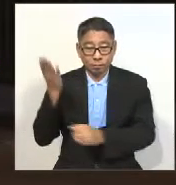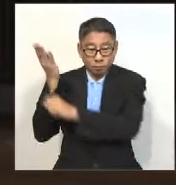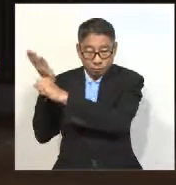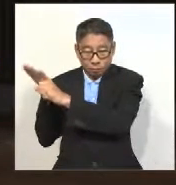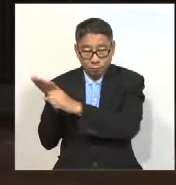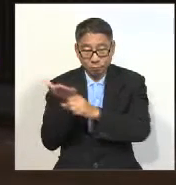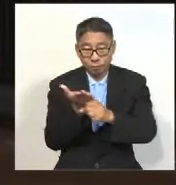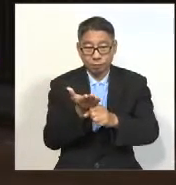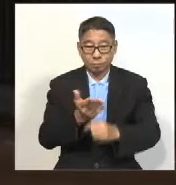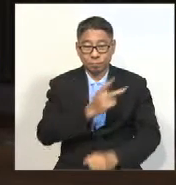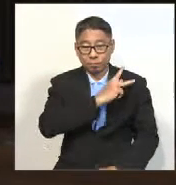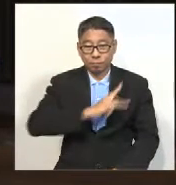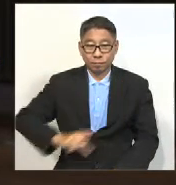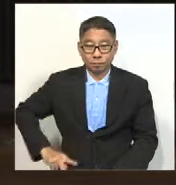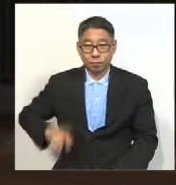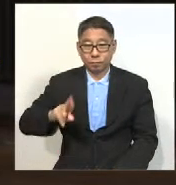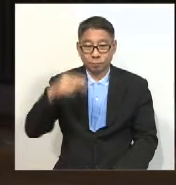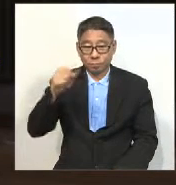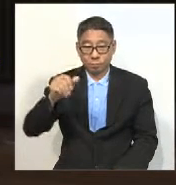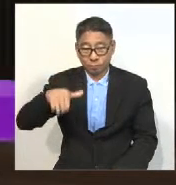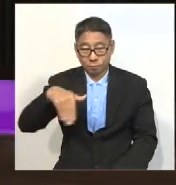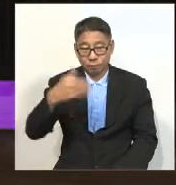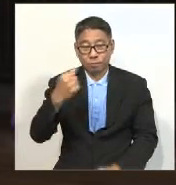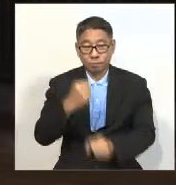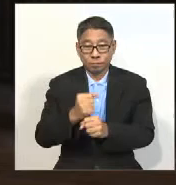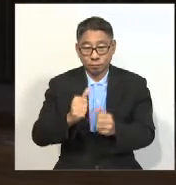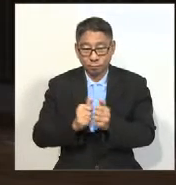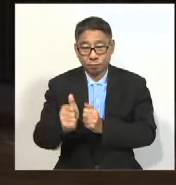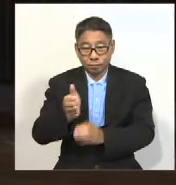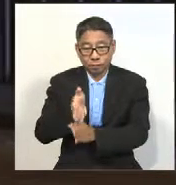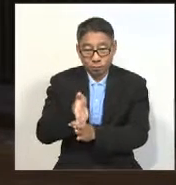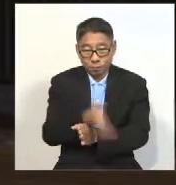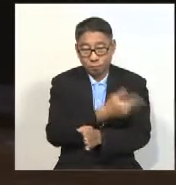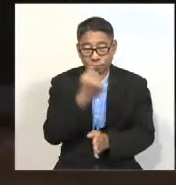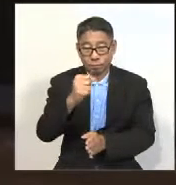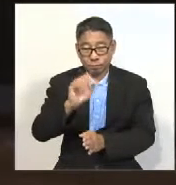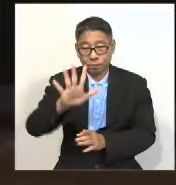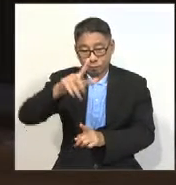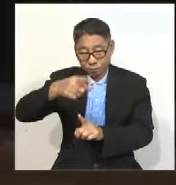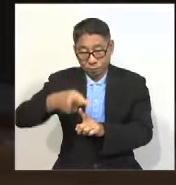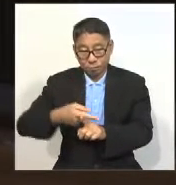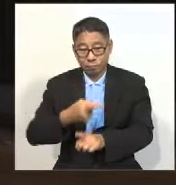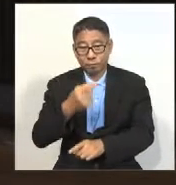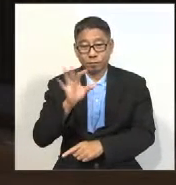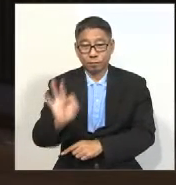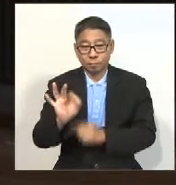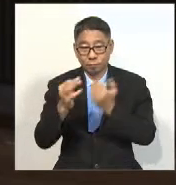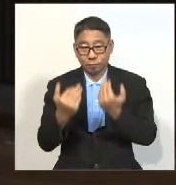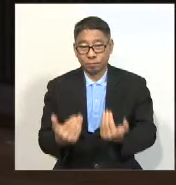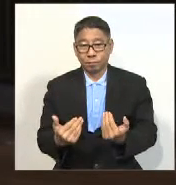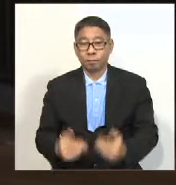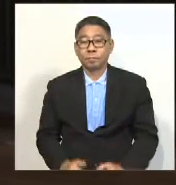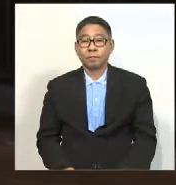ล้าโปรดกระหม่อมอีกครั้งซึ่งจำเป็นต้องทำให้ทันเวลาก่อนวันที่15กันยายนนี้ค่ะ